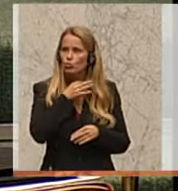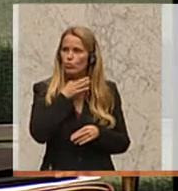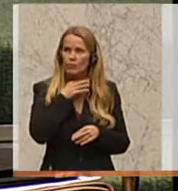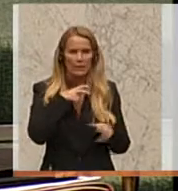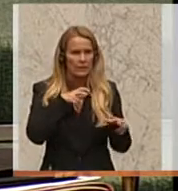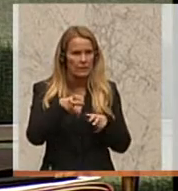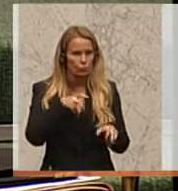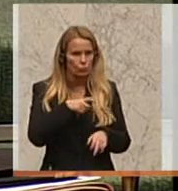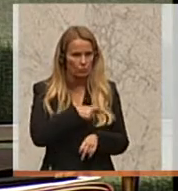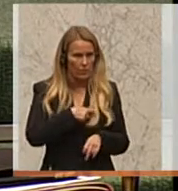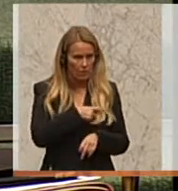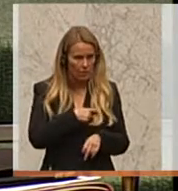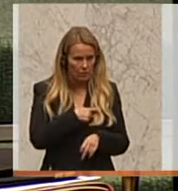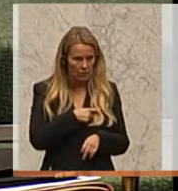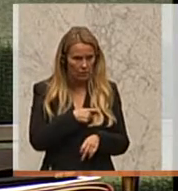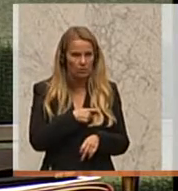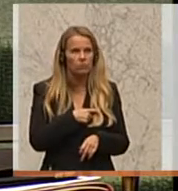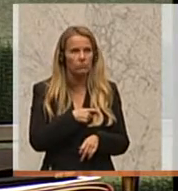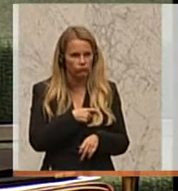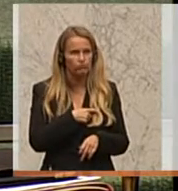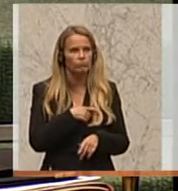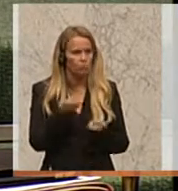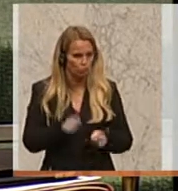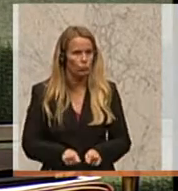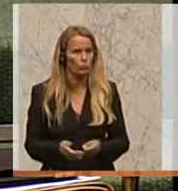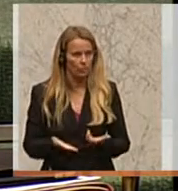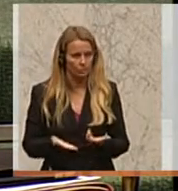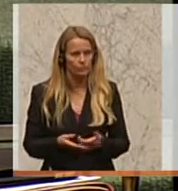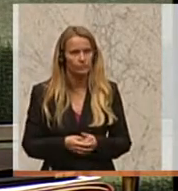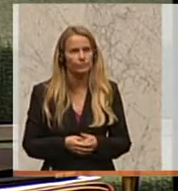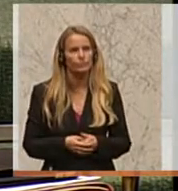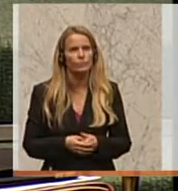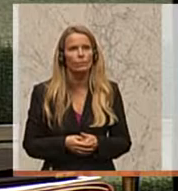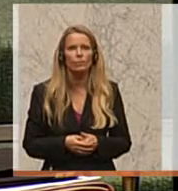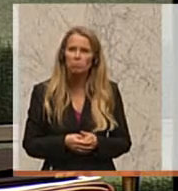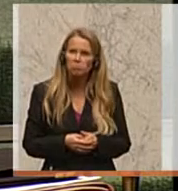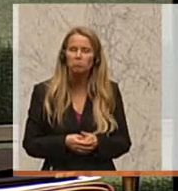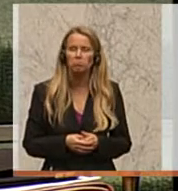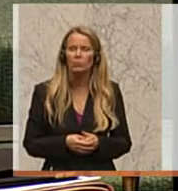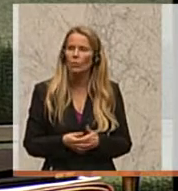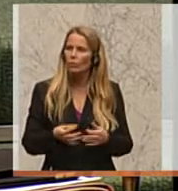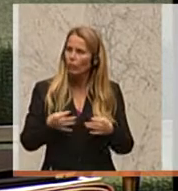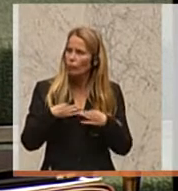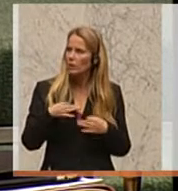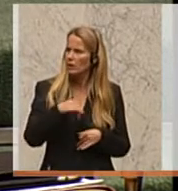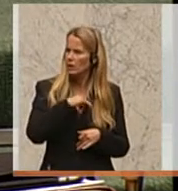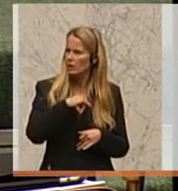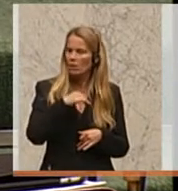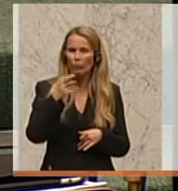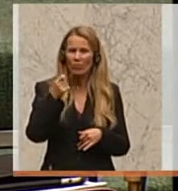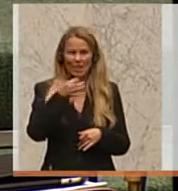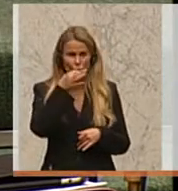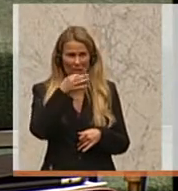Regierungsparteien wurde dieses beschlossen. Und für mich war interessant, dass der Finanzsprecher der SPÖ